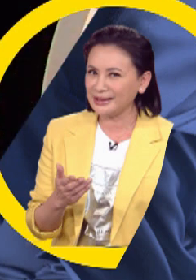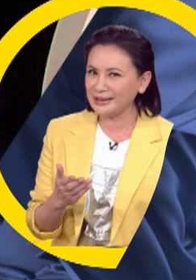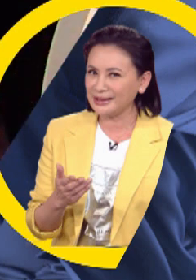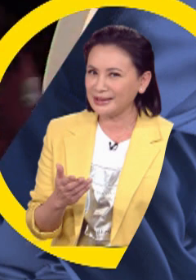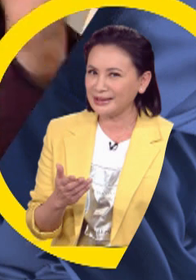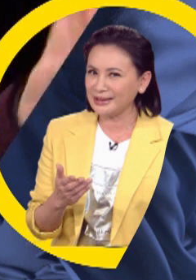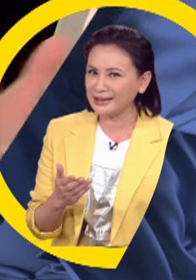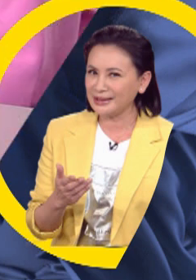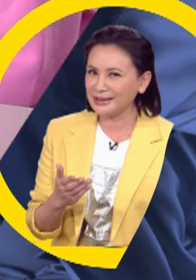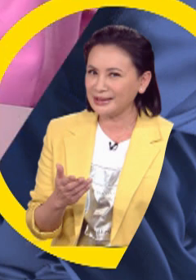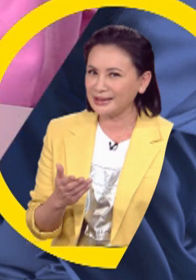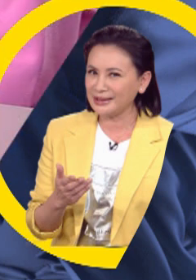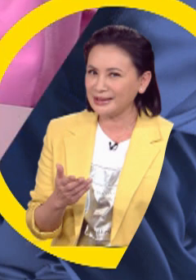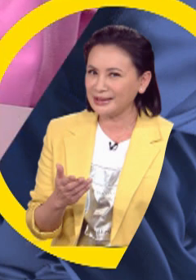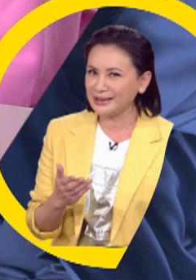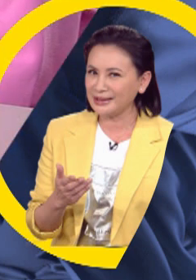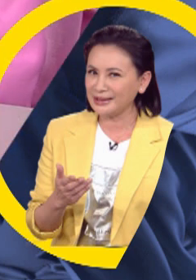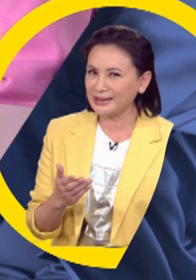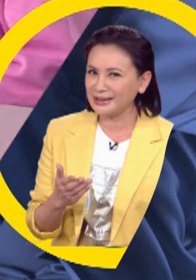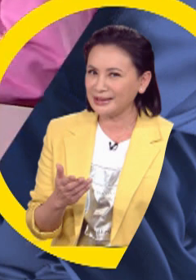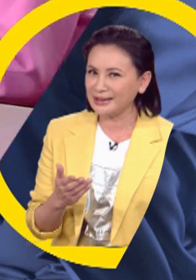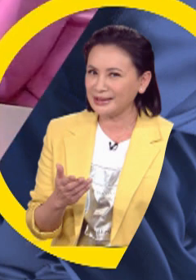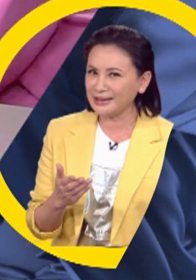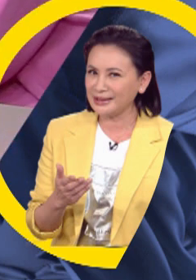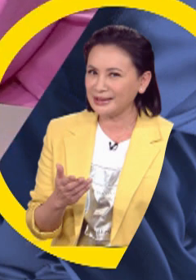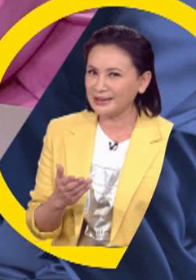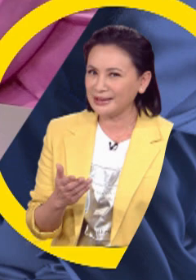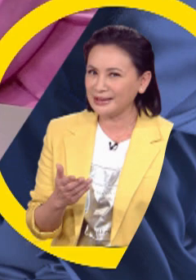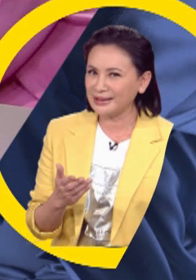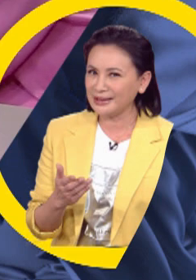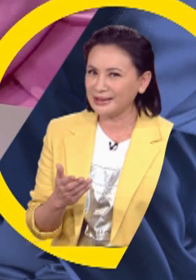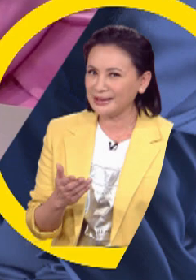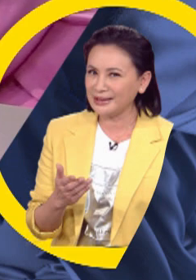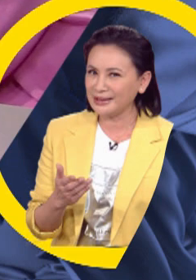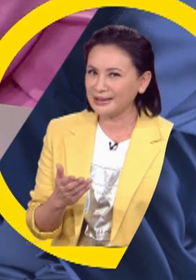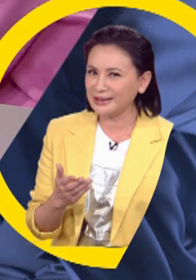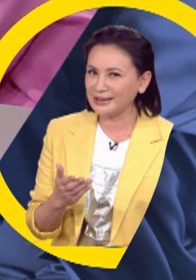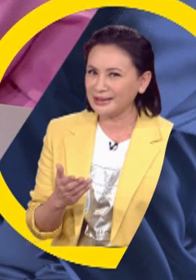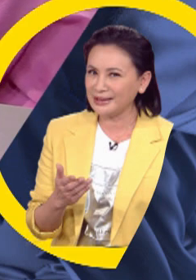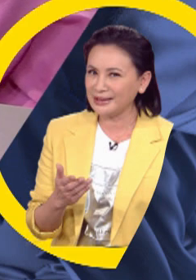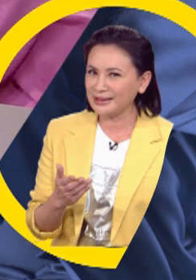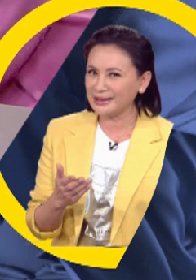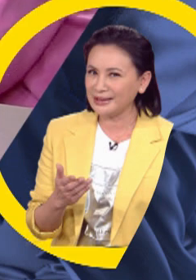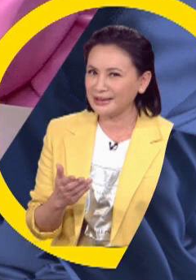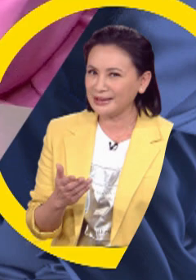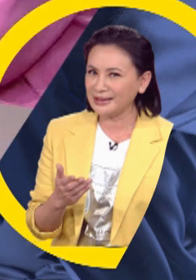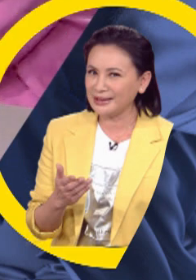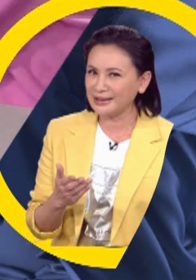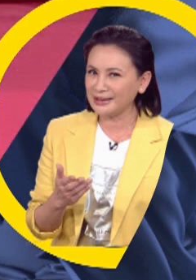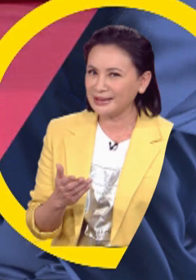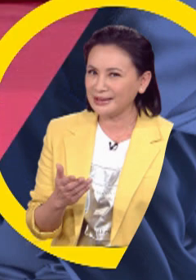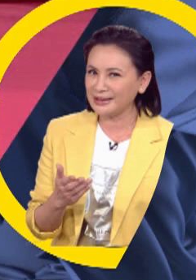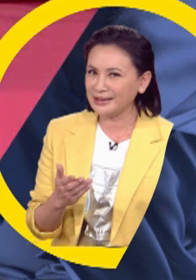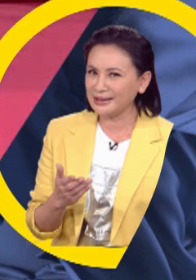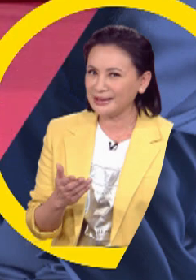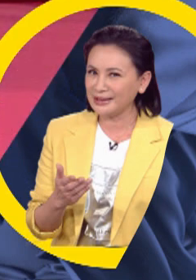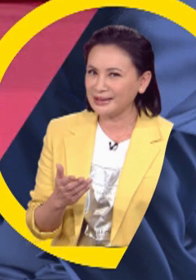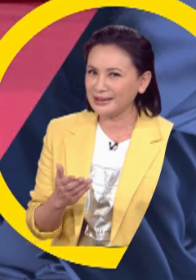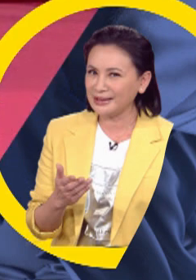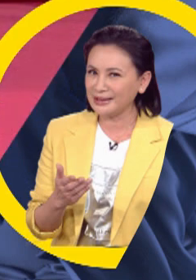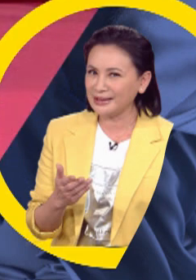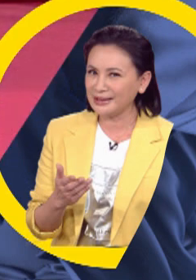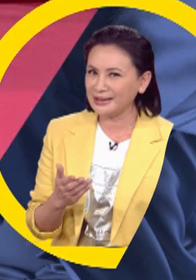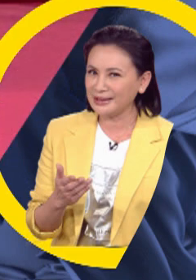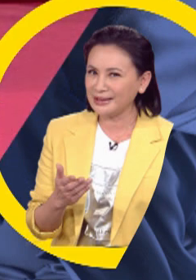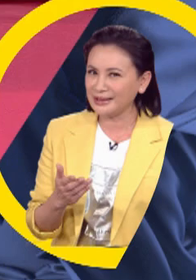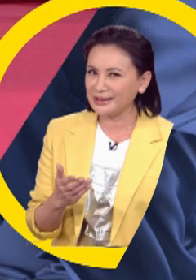解身段的用途。 谢谢你为我们台湾唯一的原生剧种这么的努力，